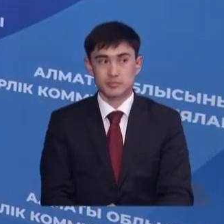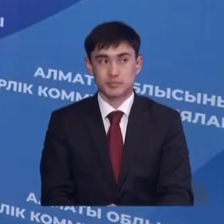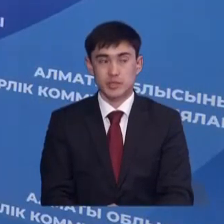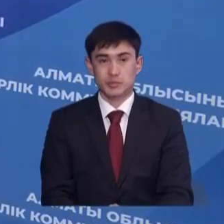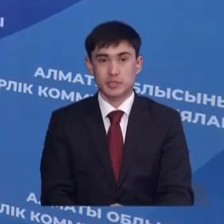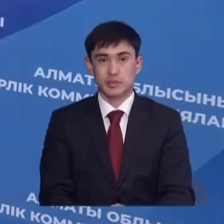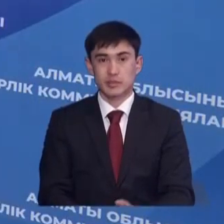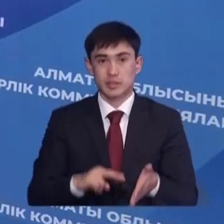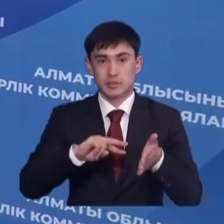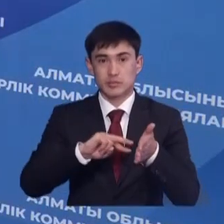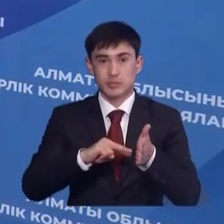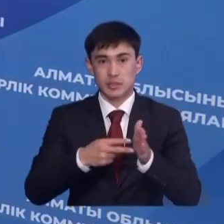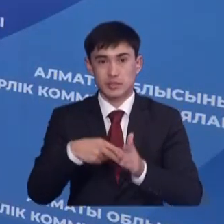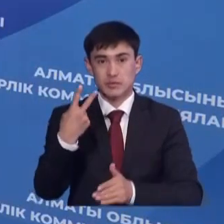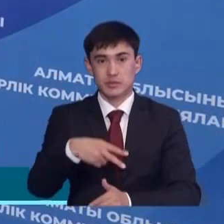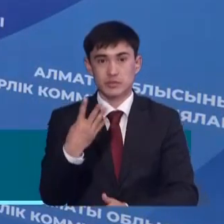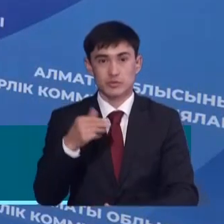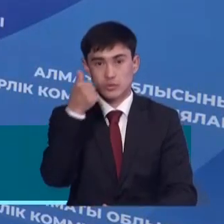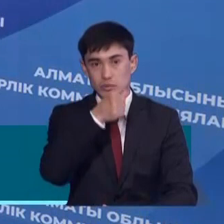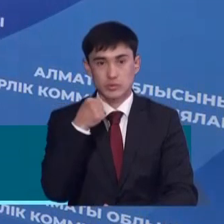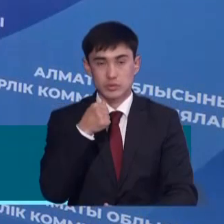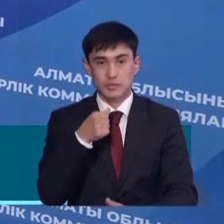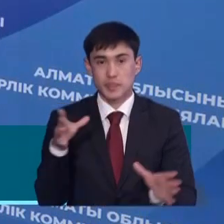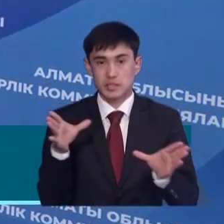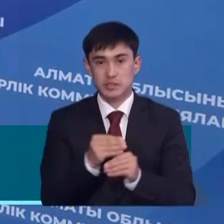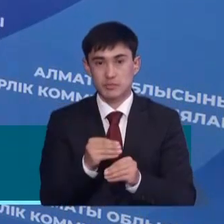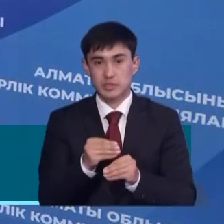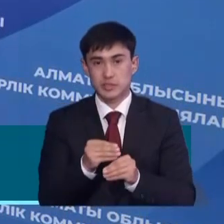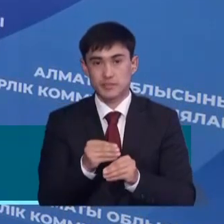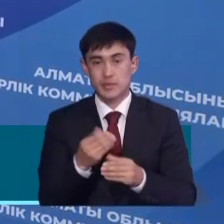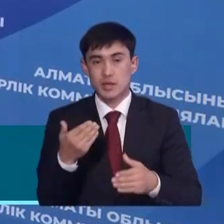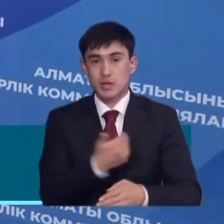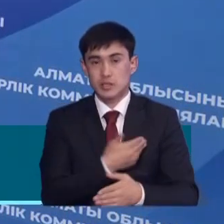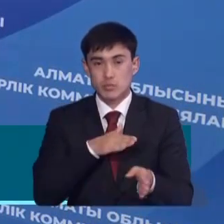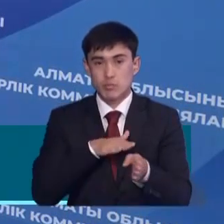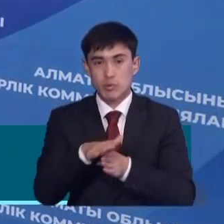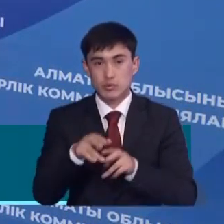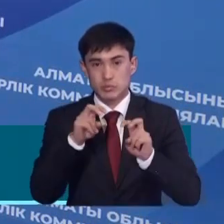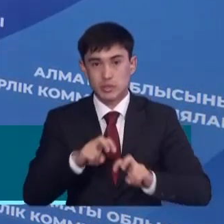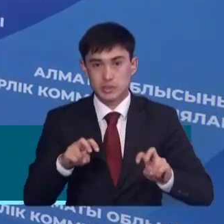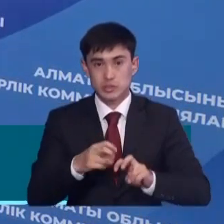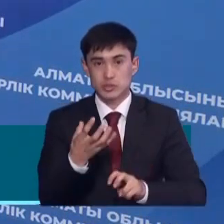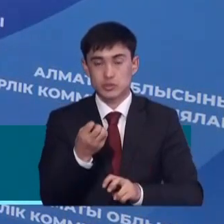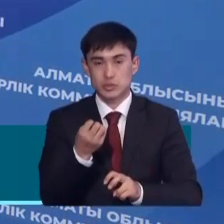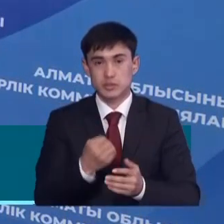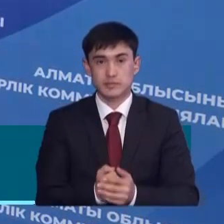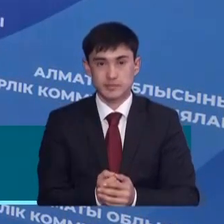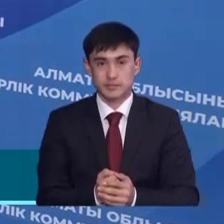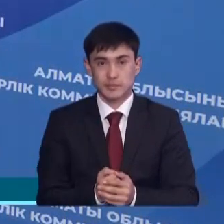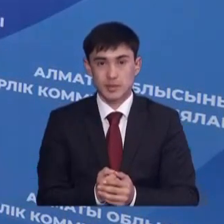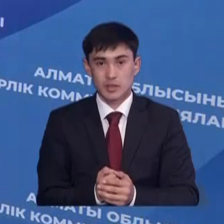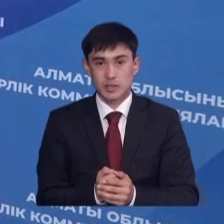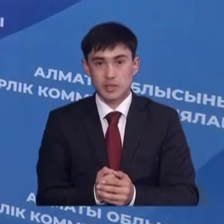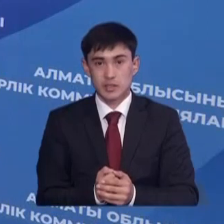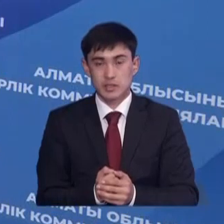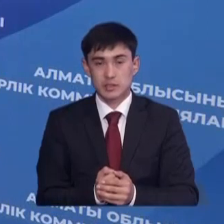Мы сейчас совместно с Акиматами, совместно с Алатаужарской компанией хотим полностью проанализировать, еще раз пройти